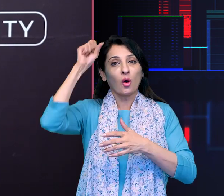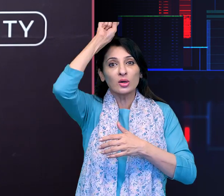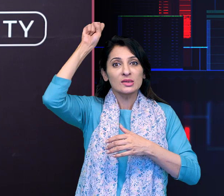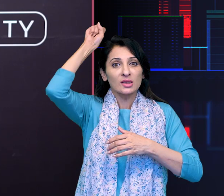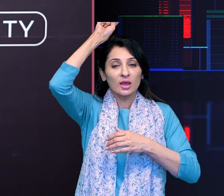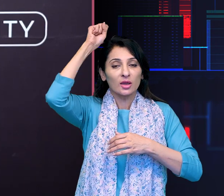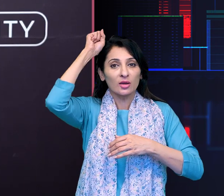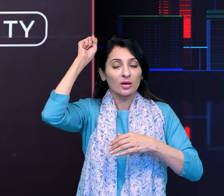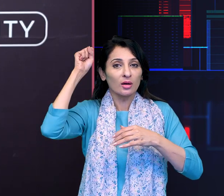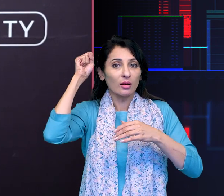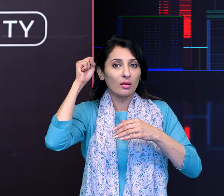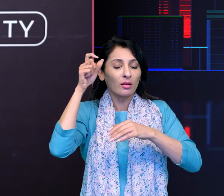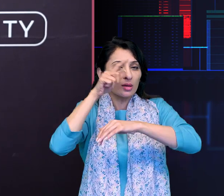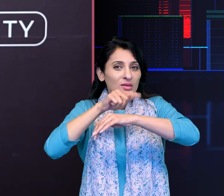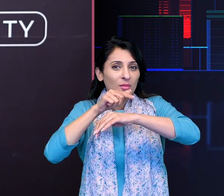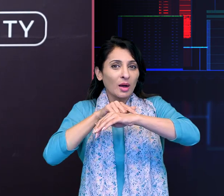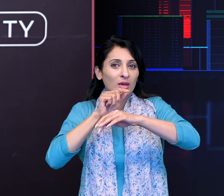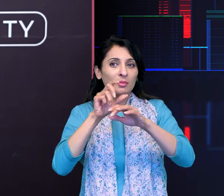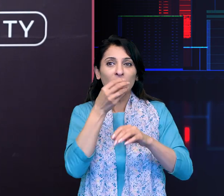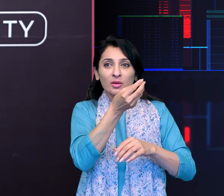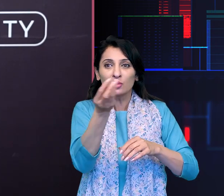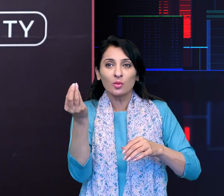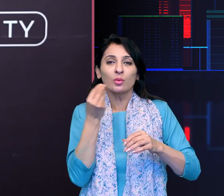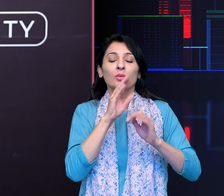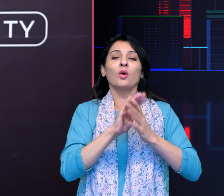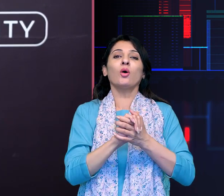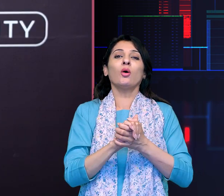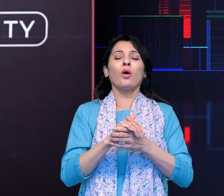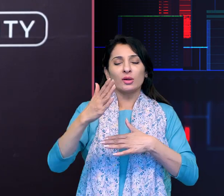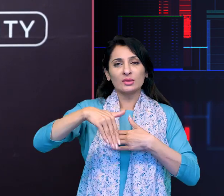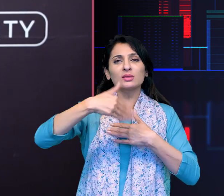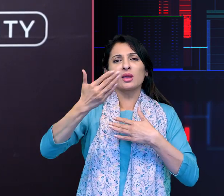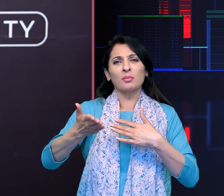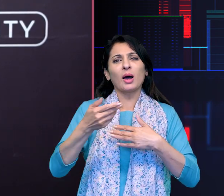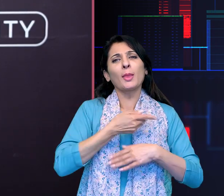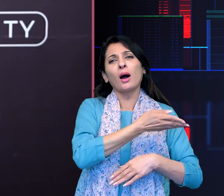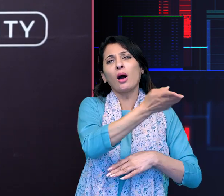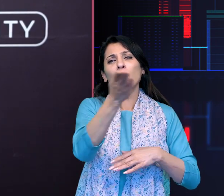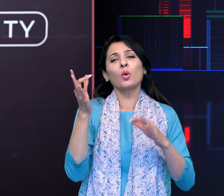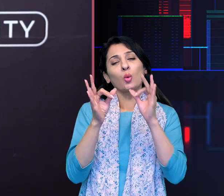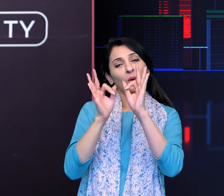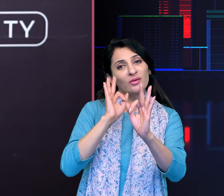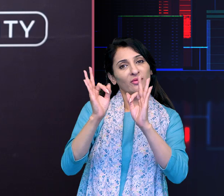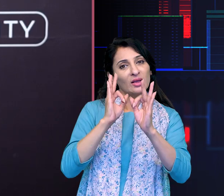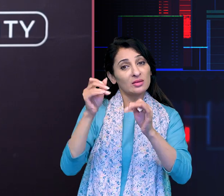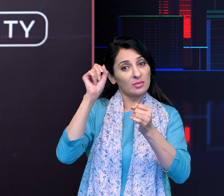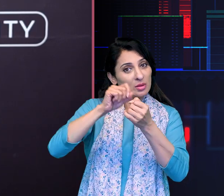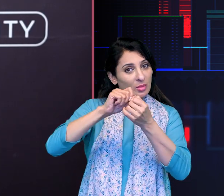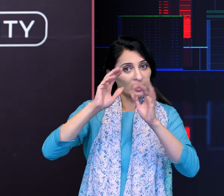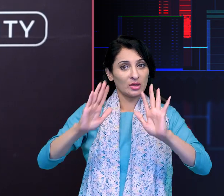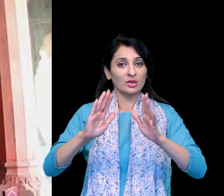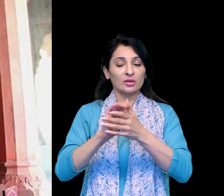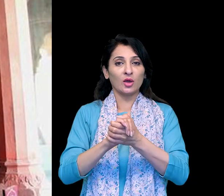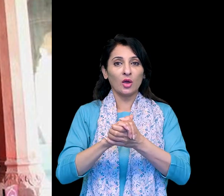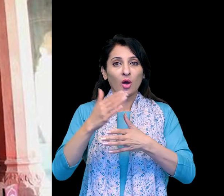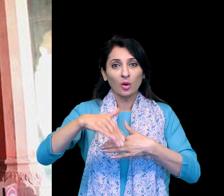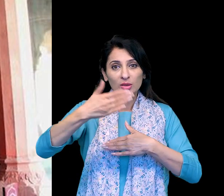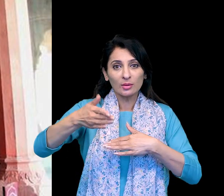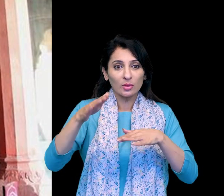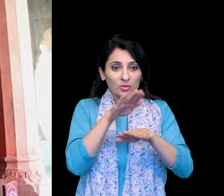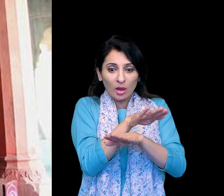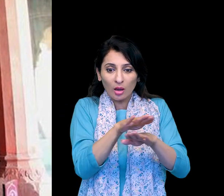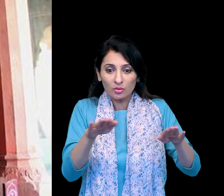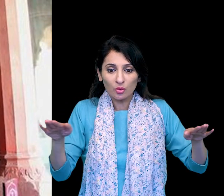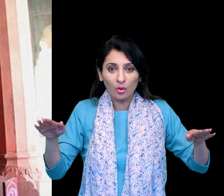उसे हुआ और मुगल दौर में तो यहां पर आया की फैसले होते द जो कमरे लोग द उनके फैसले यहां पर किए जाते द यह जो आप थ्रोन देख रहे हैं